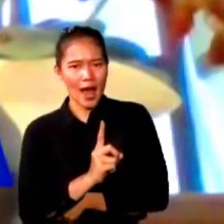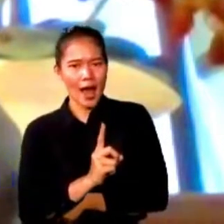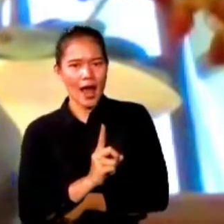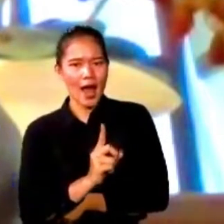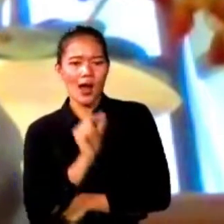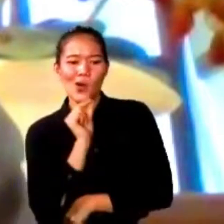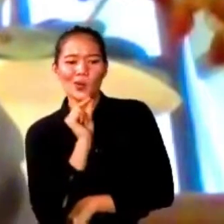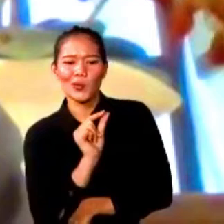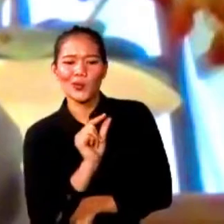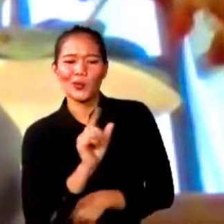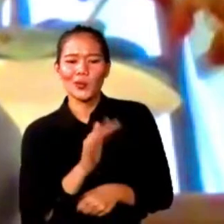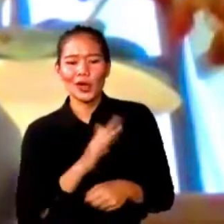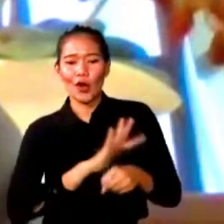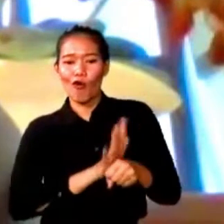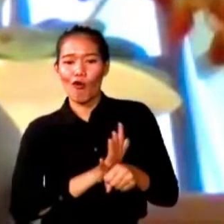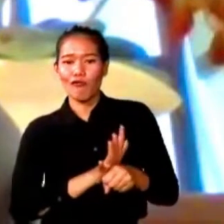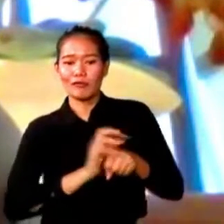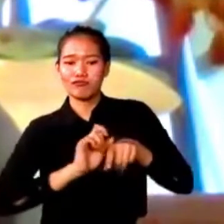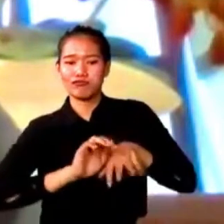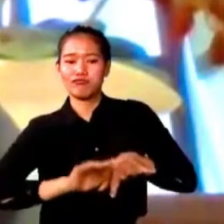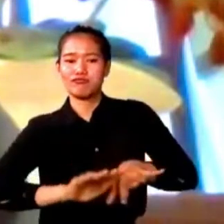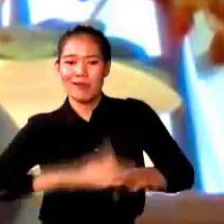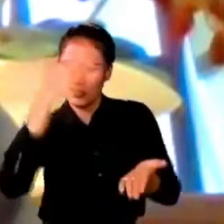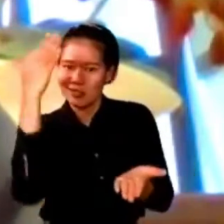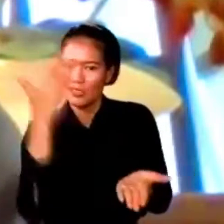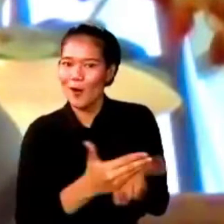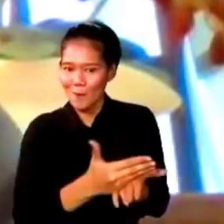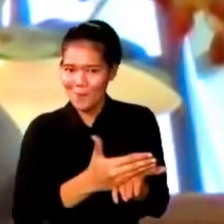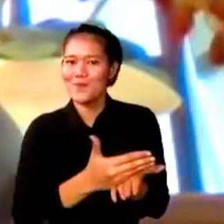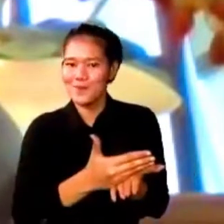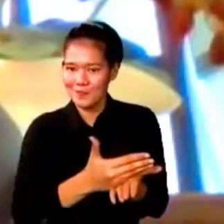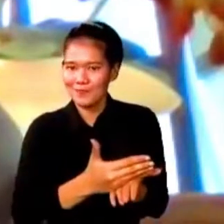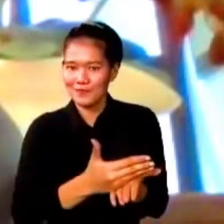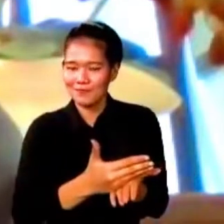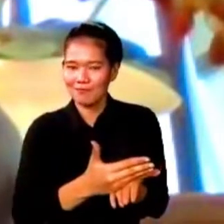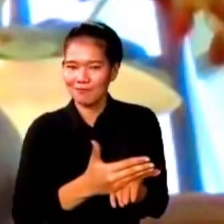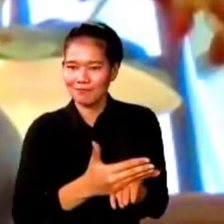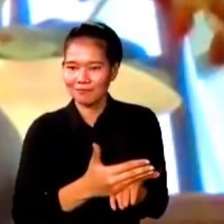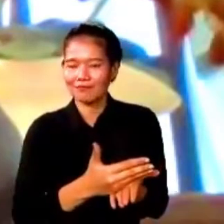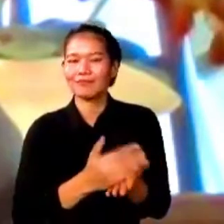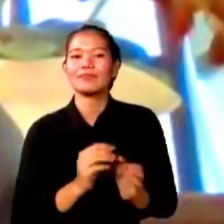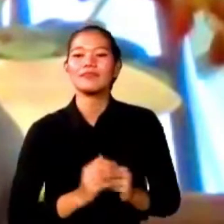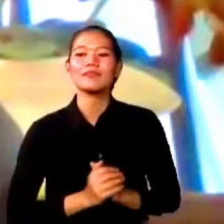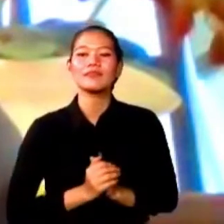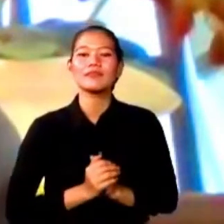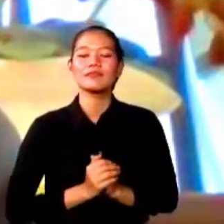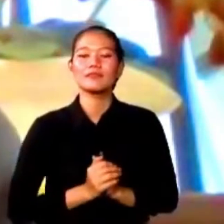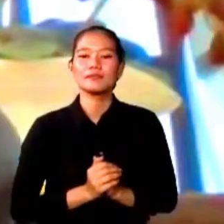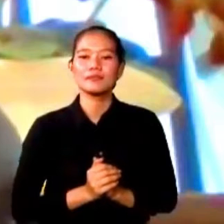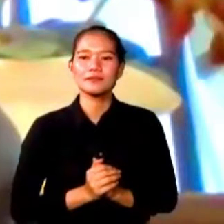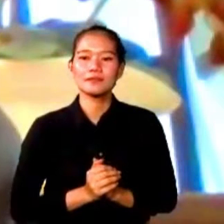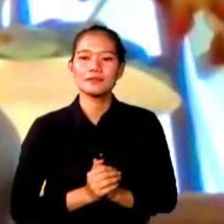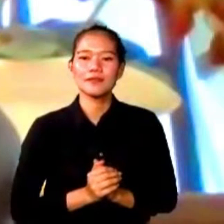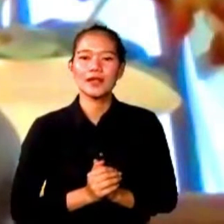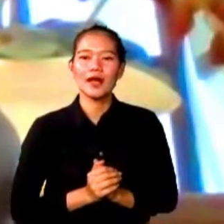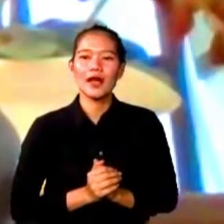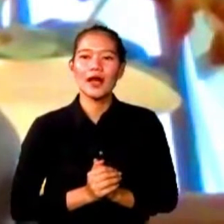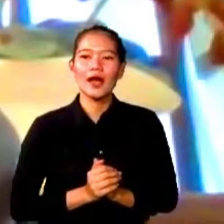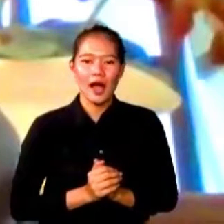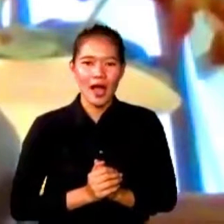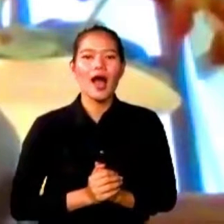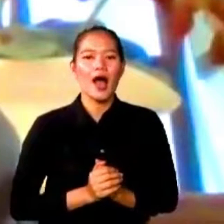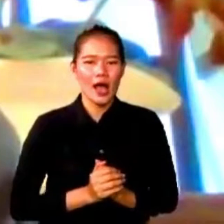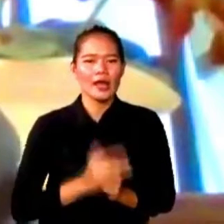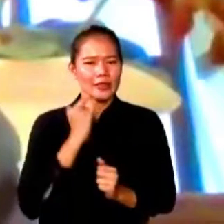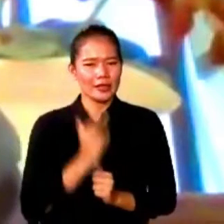kepentingan memutus mata rantai penyebaran Mabar topik 19 ini eh terus